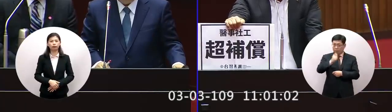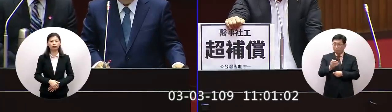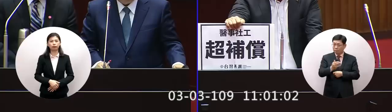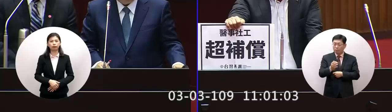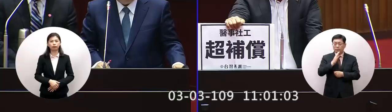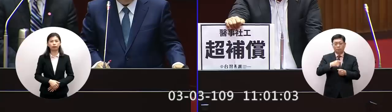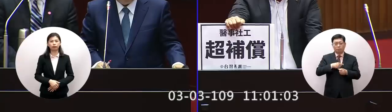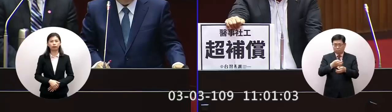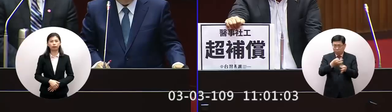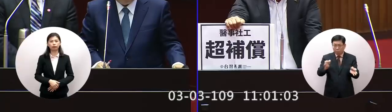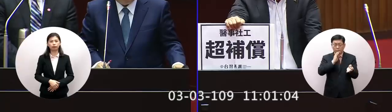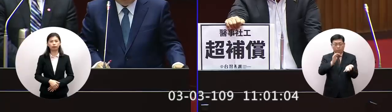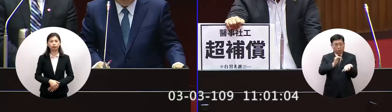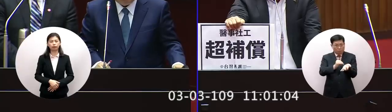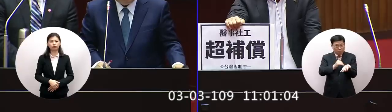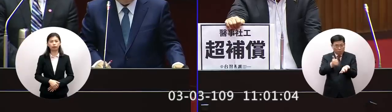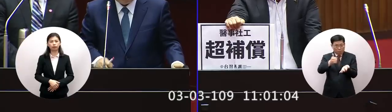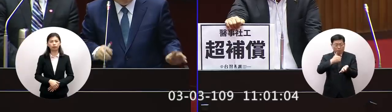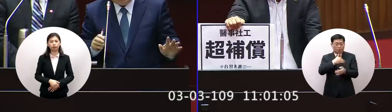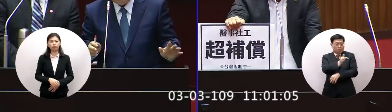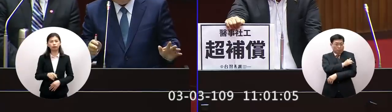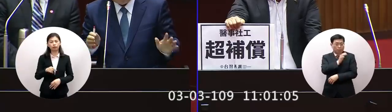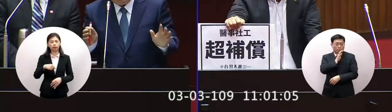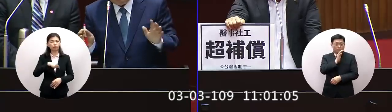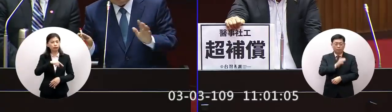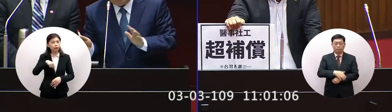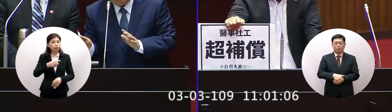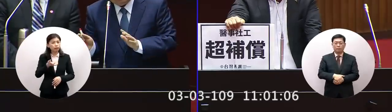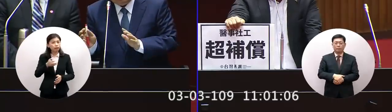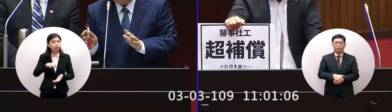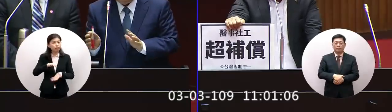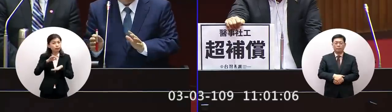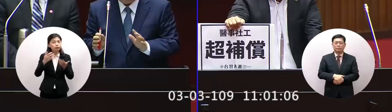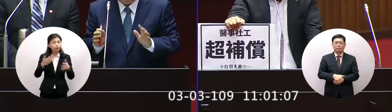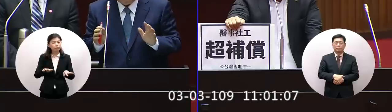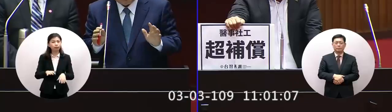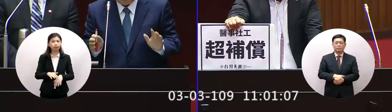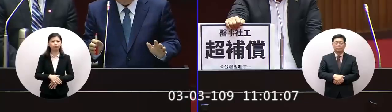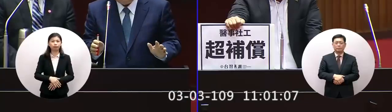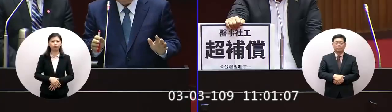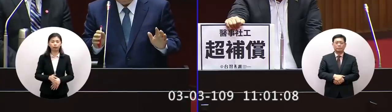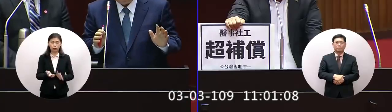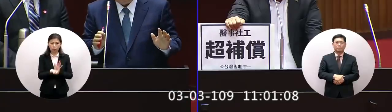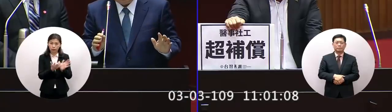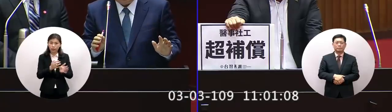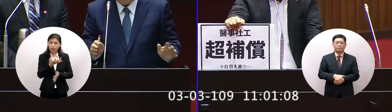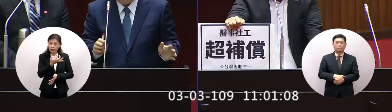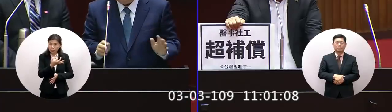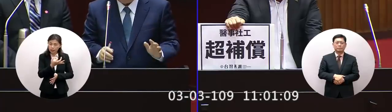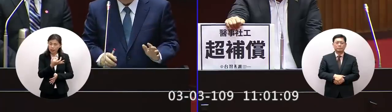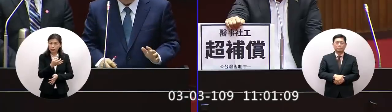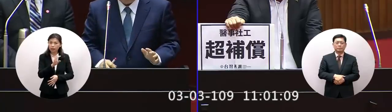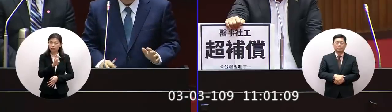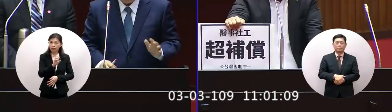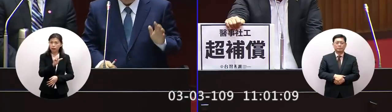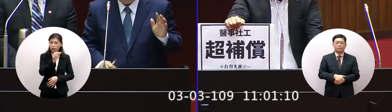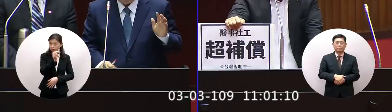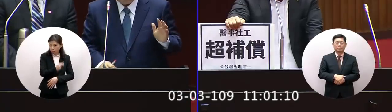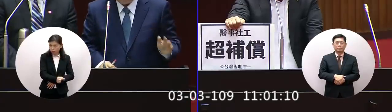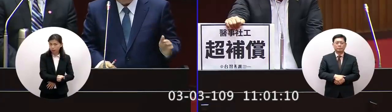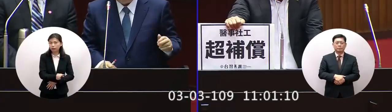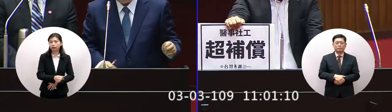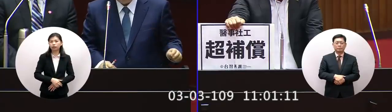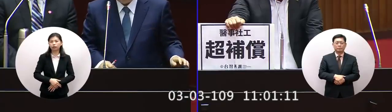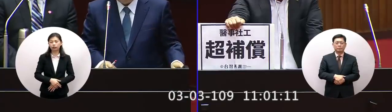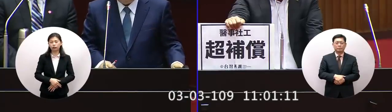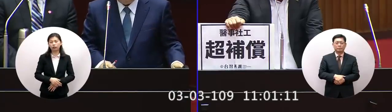接到医术人员的身上。 我们刚才那个有提到有那个准备金有45亿，所以我